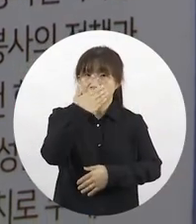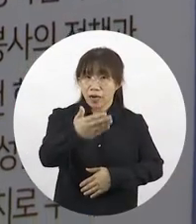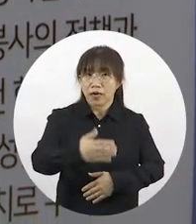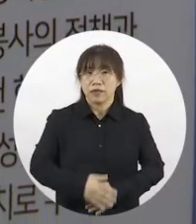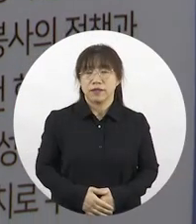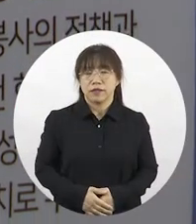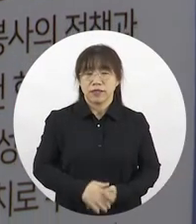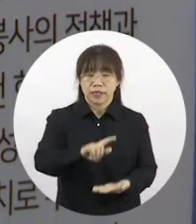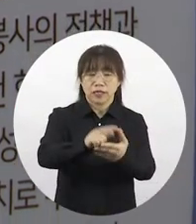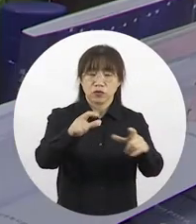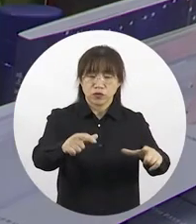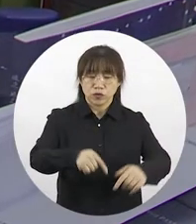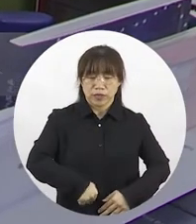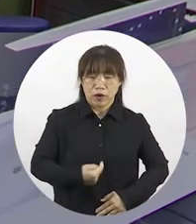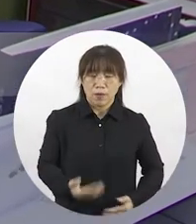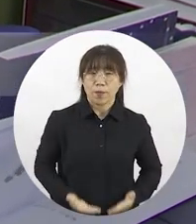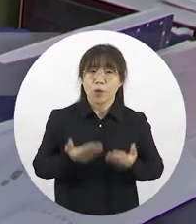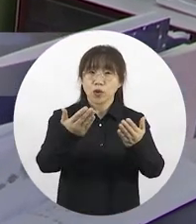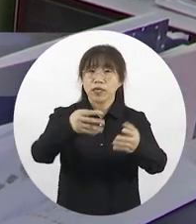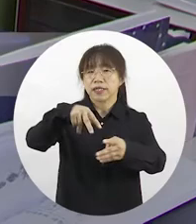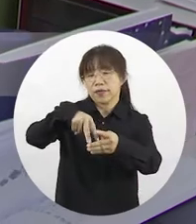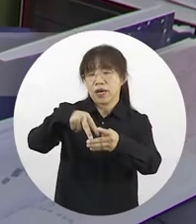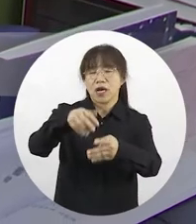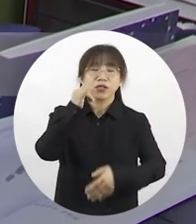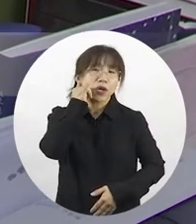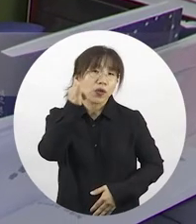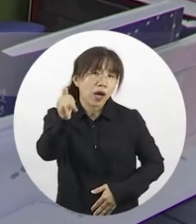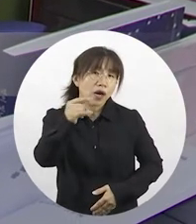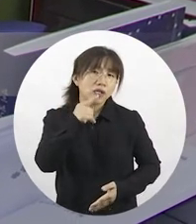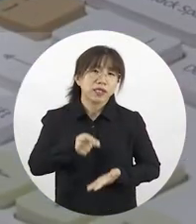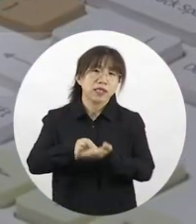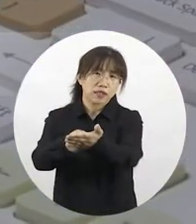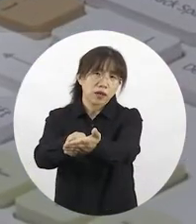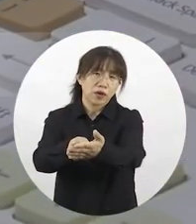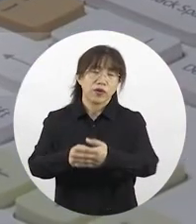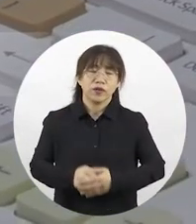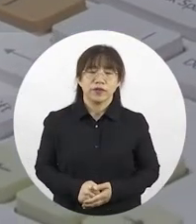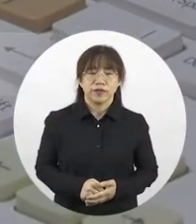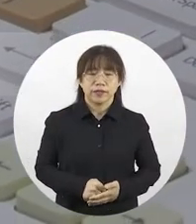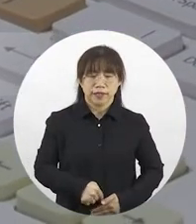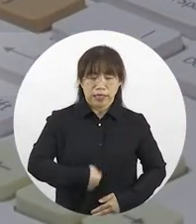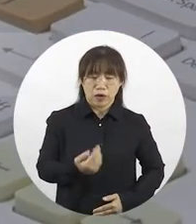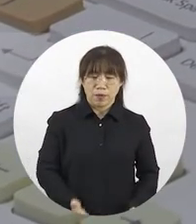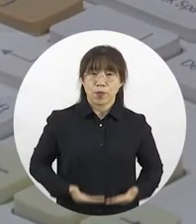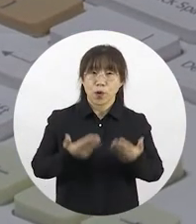누구나 신청 가능하며 강서구 자원봉사센터에 전화로 신청하면 됩니다.